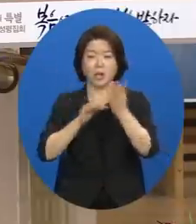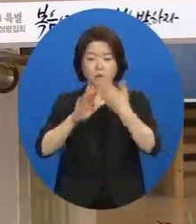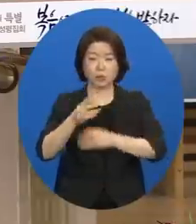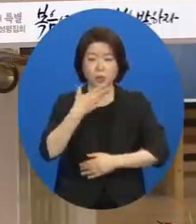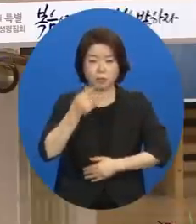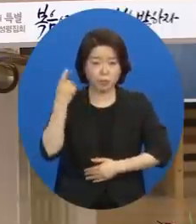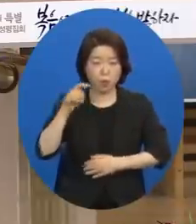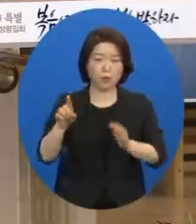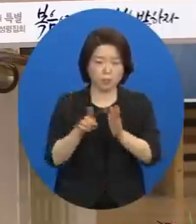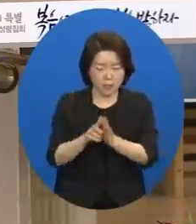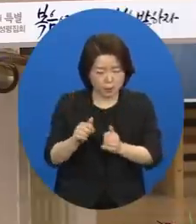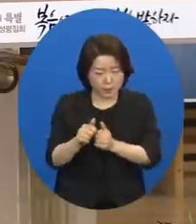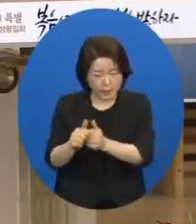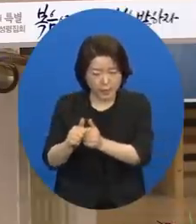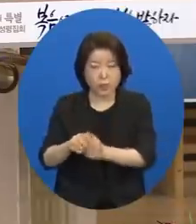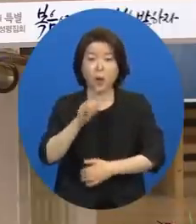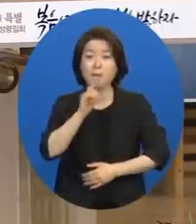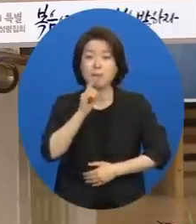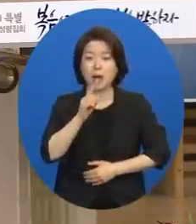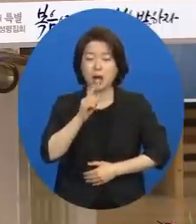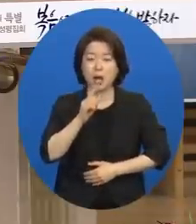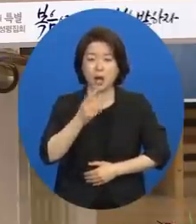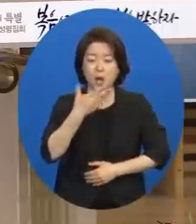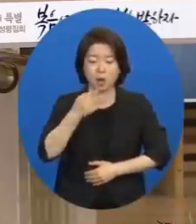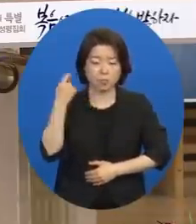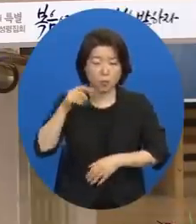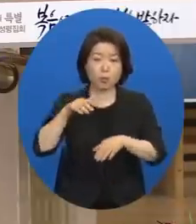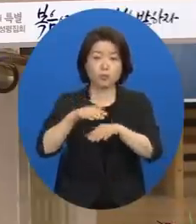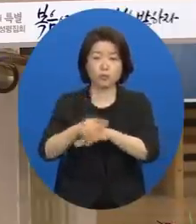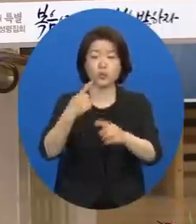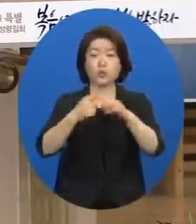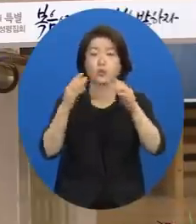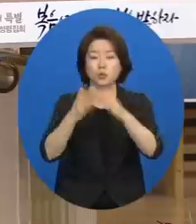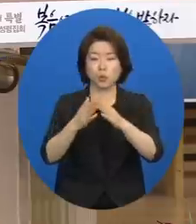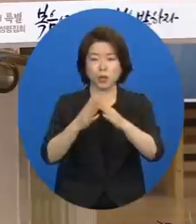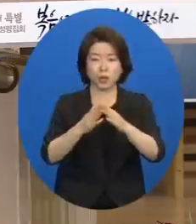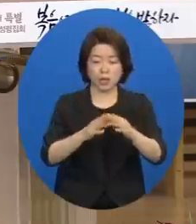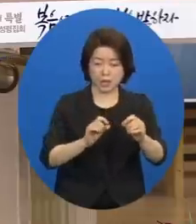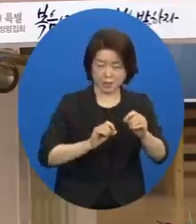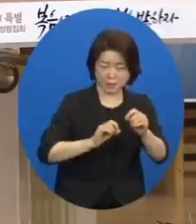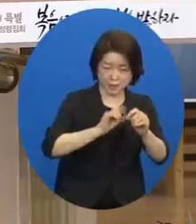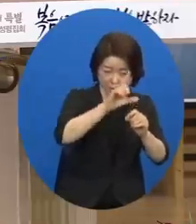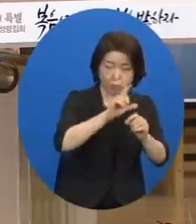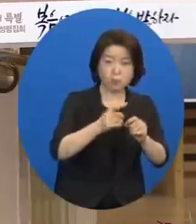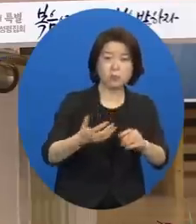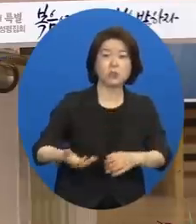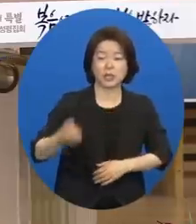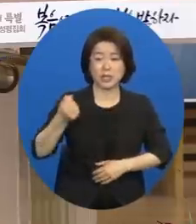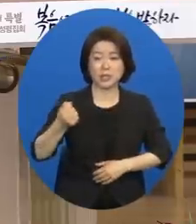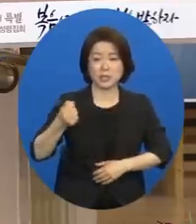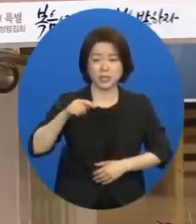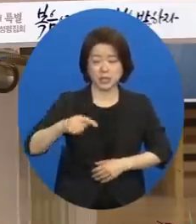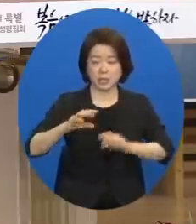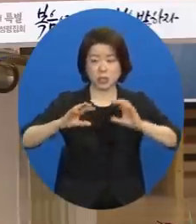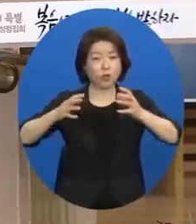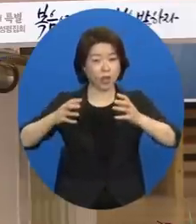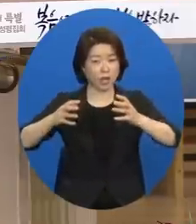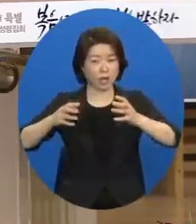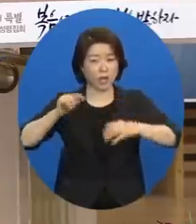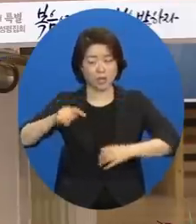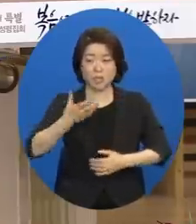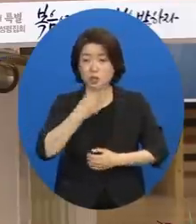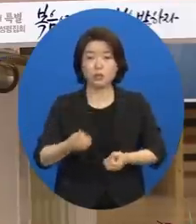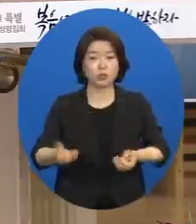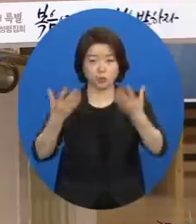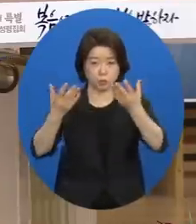복음을 믿고 따른다고 말하는 복음주의 교회가 여러분 다수를 이루고 있는 이런 나라, 이런